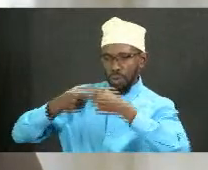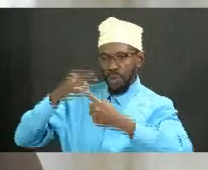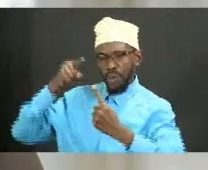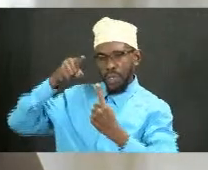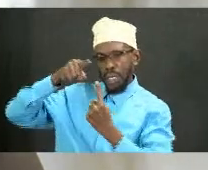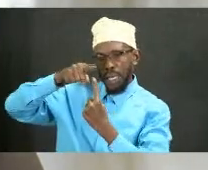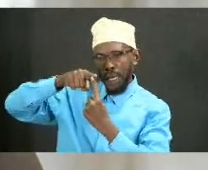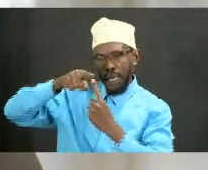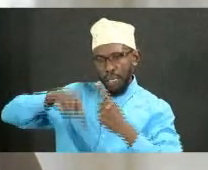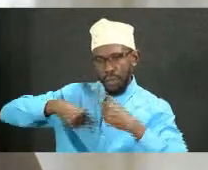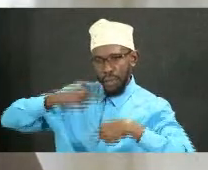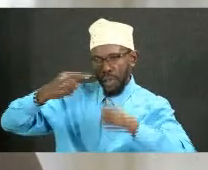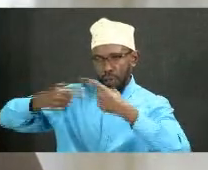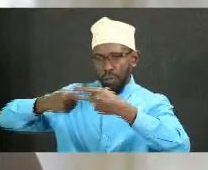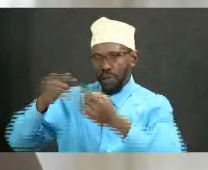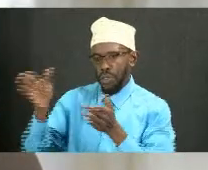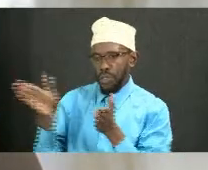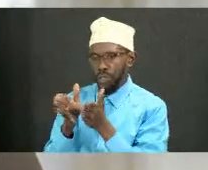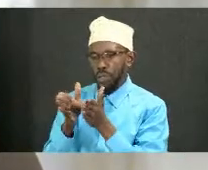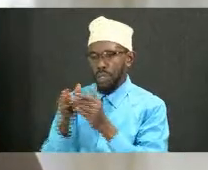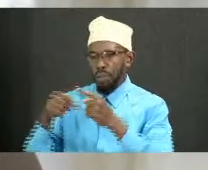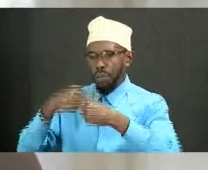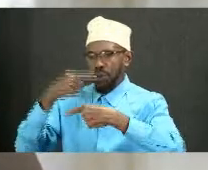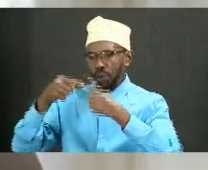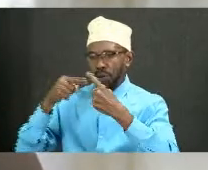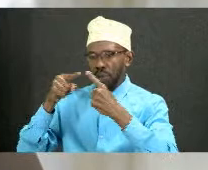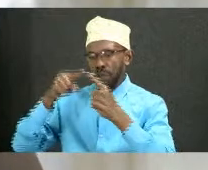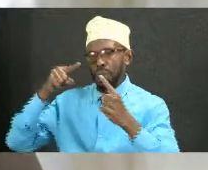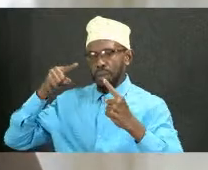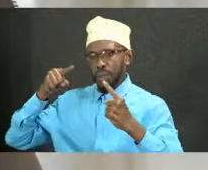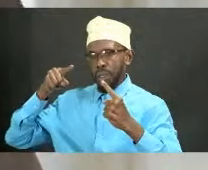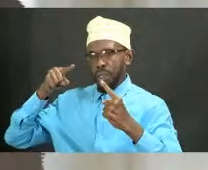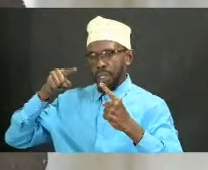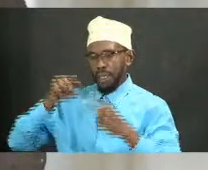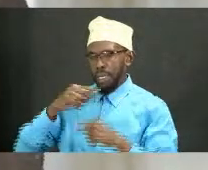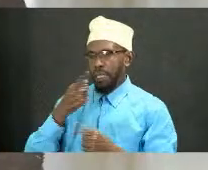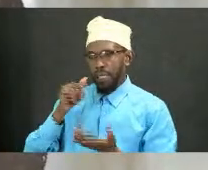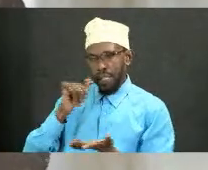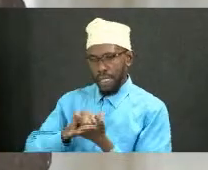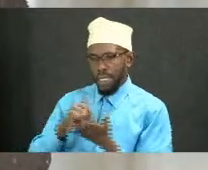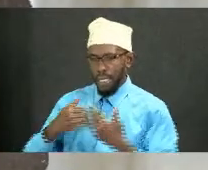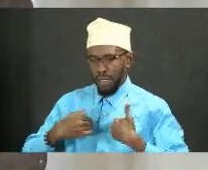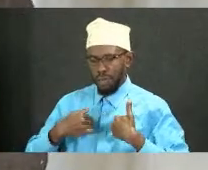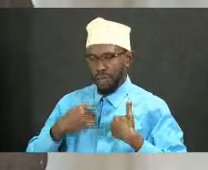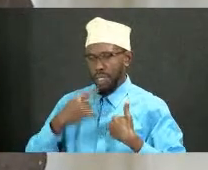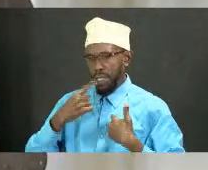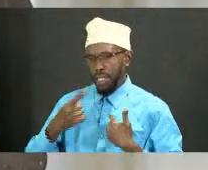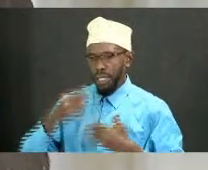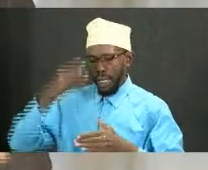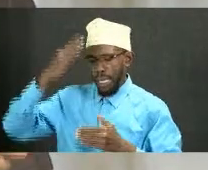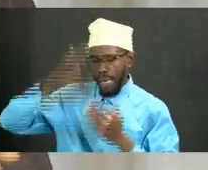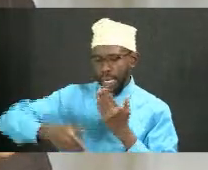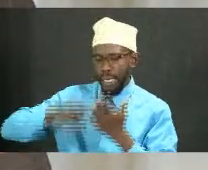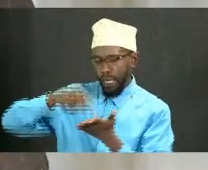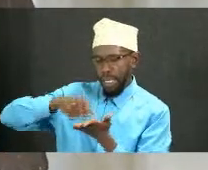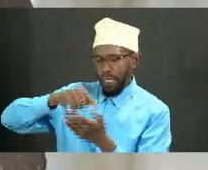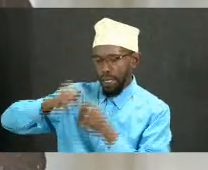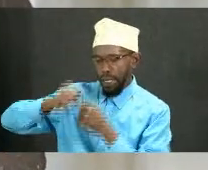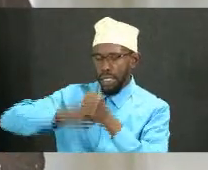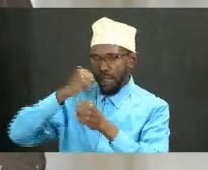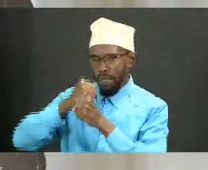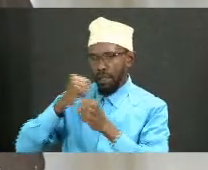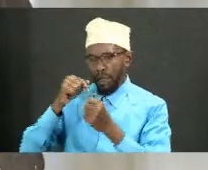have, or the long term goals na short term goals ambazo mtu alikuwa nazo. Let's say ulikuwa umejiambia mwisho wa huu mwaka